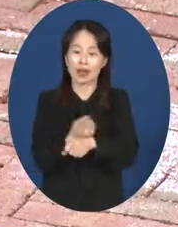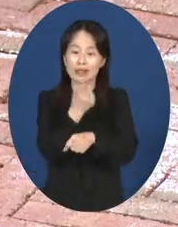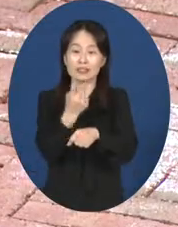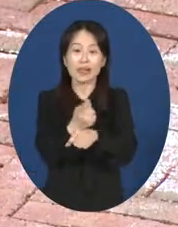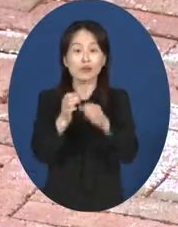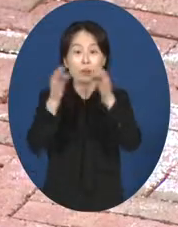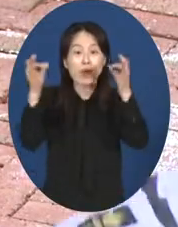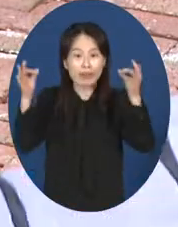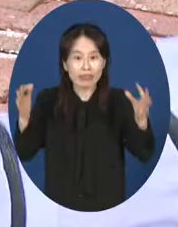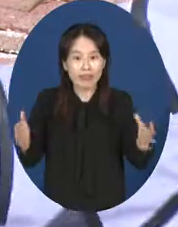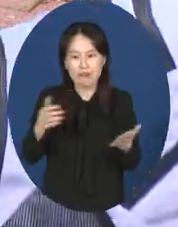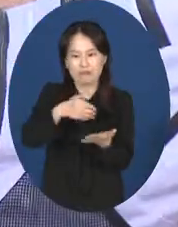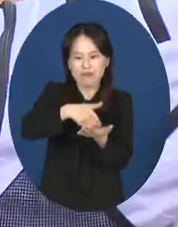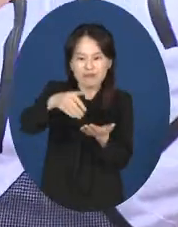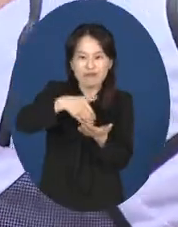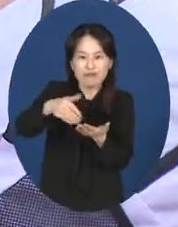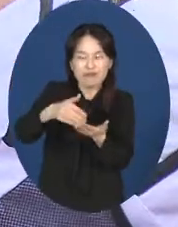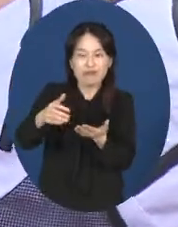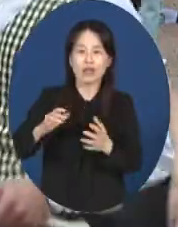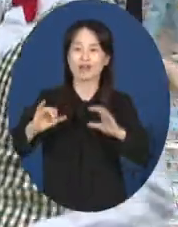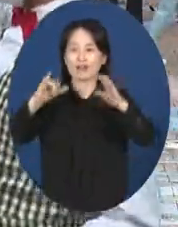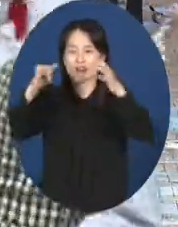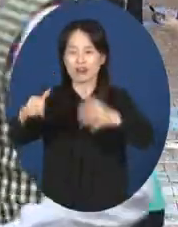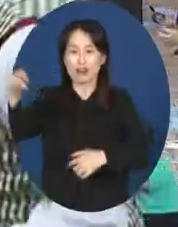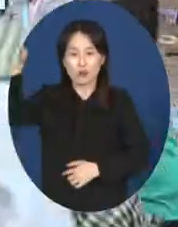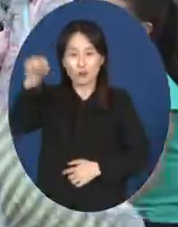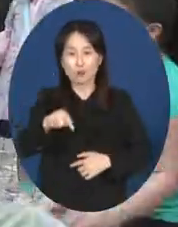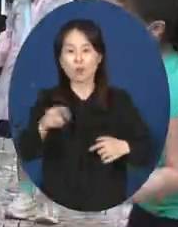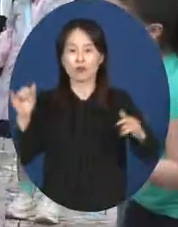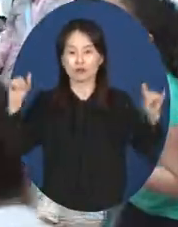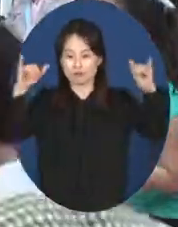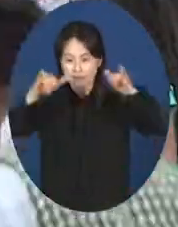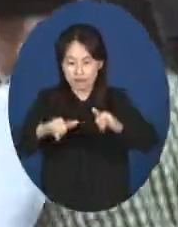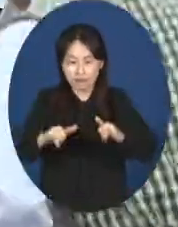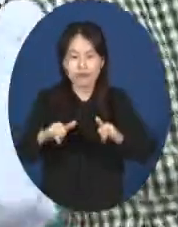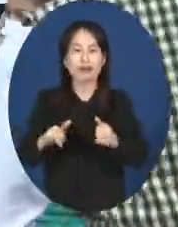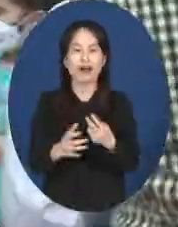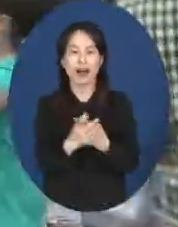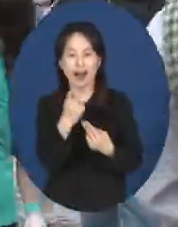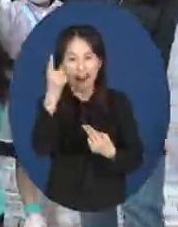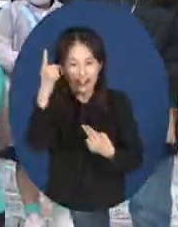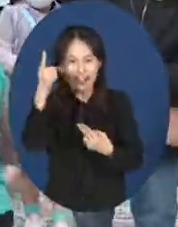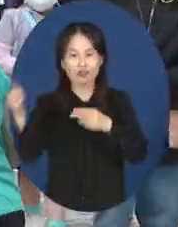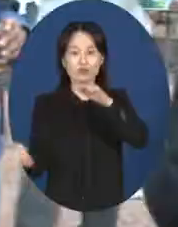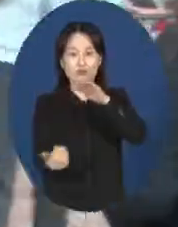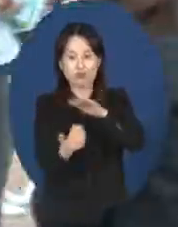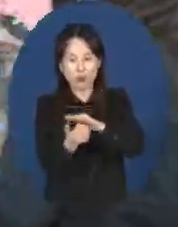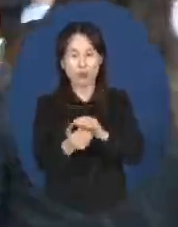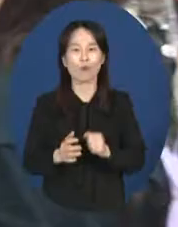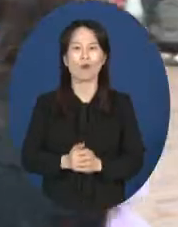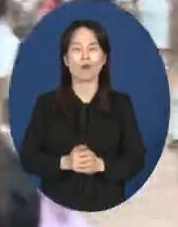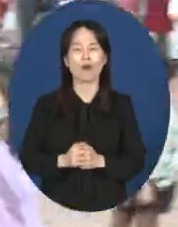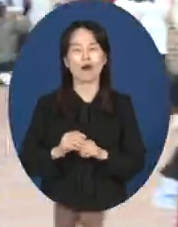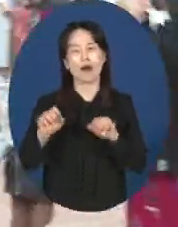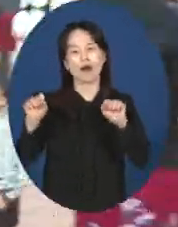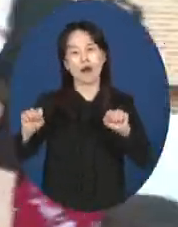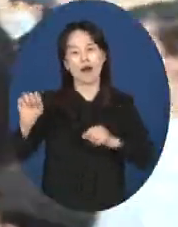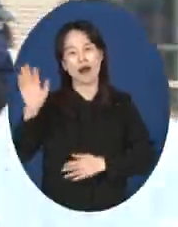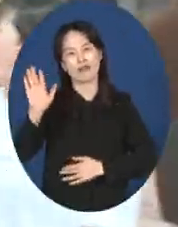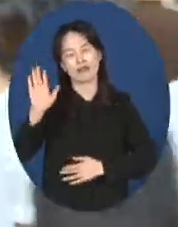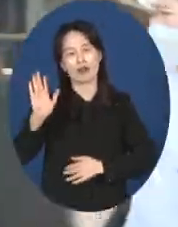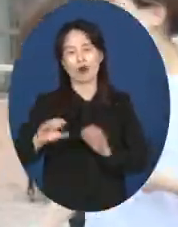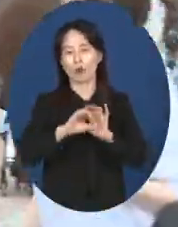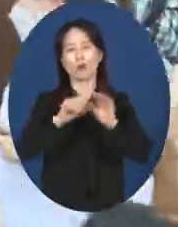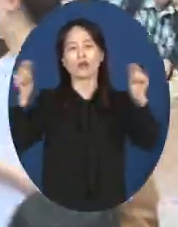시간. 전 세계에서 찾은 외국인 관광객들이 하나가 돼 경기도 관광지에 굿바이 코비드 코로나 종식